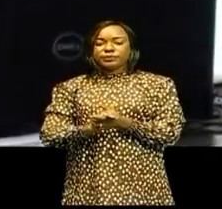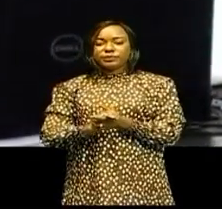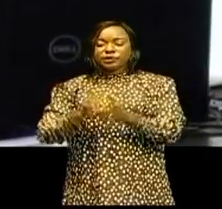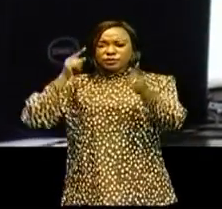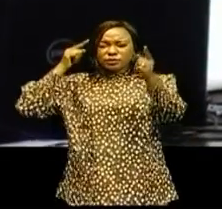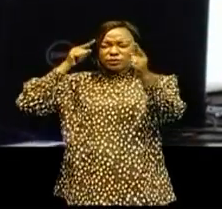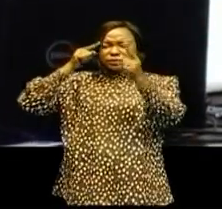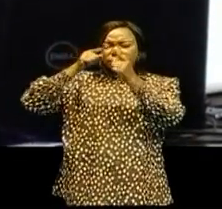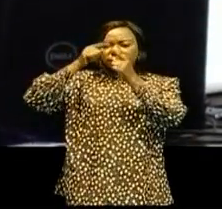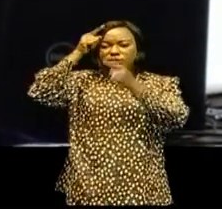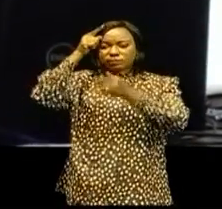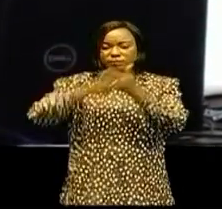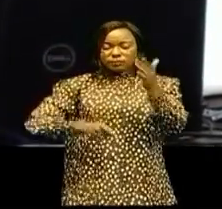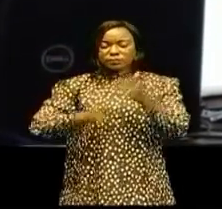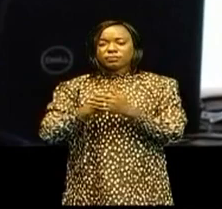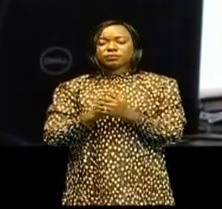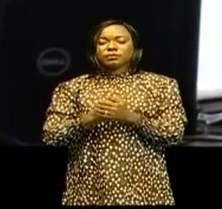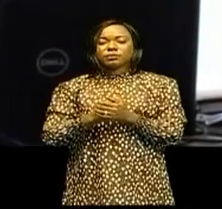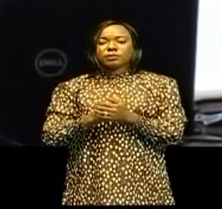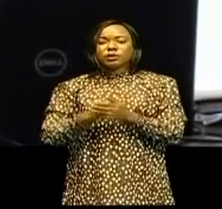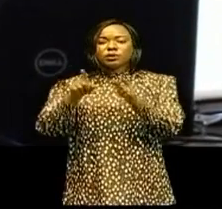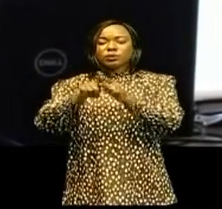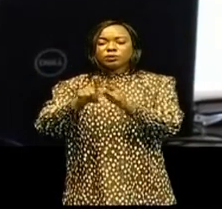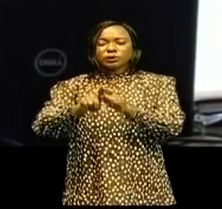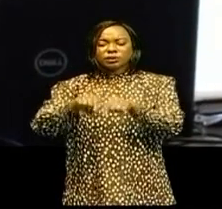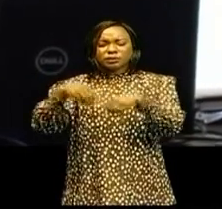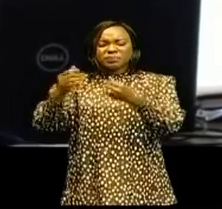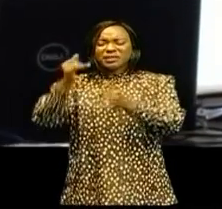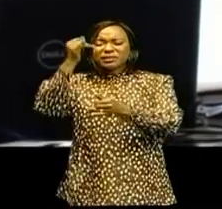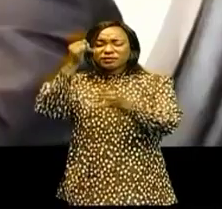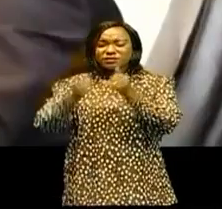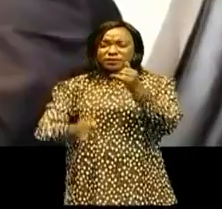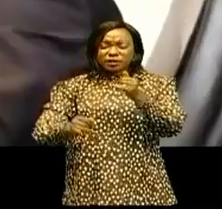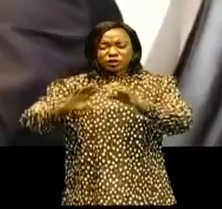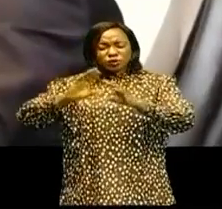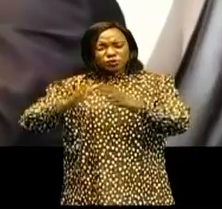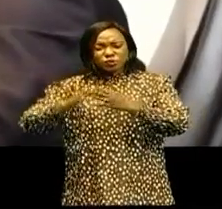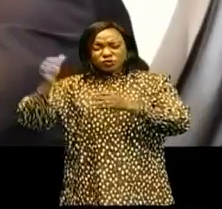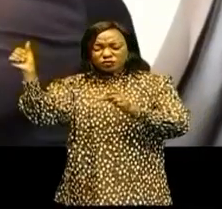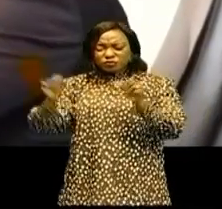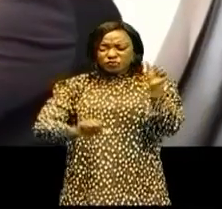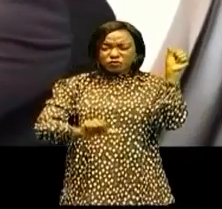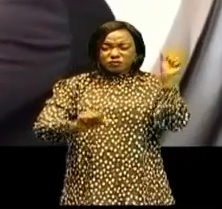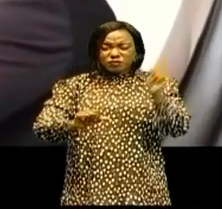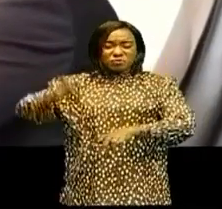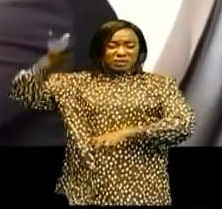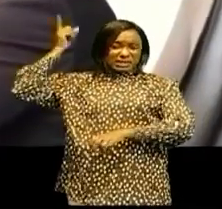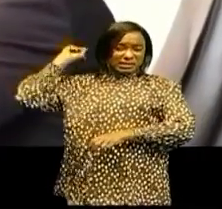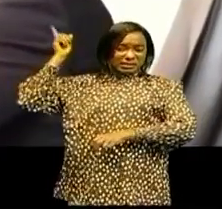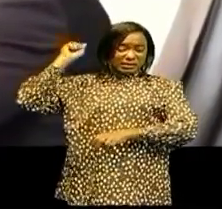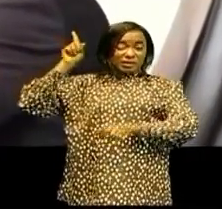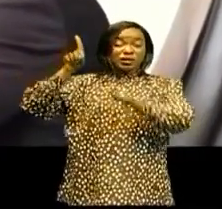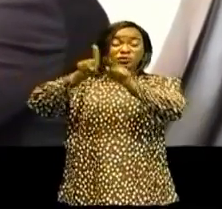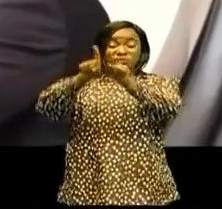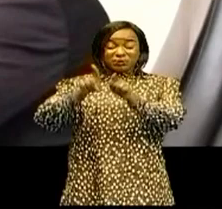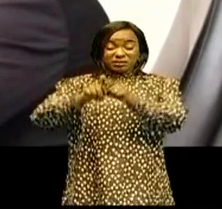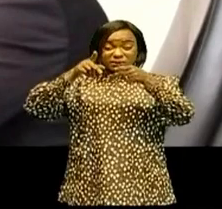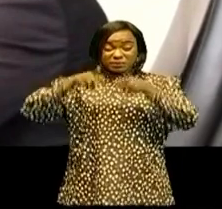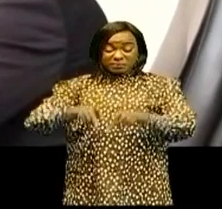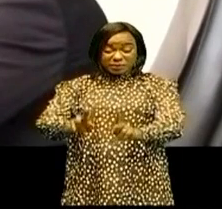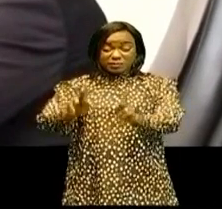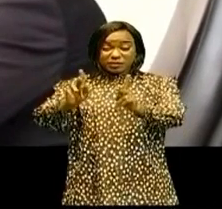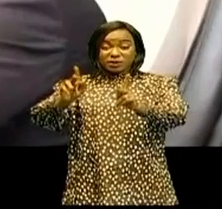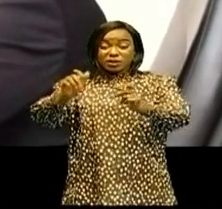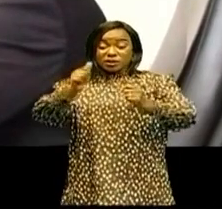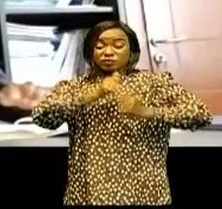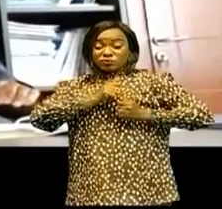L'objectif étant de cristalliser les acquis des opérations antérieures et permettant à nos forces